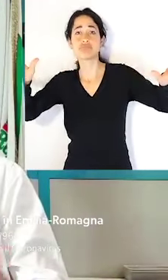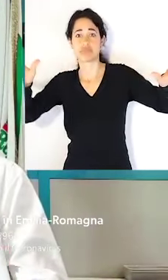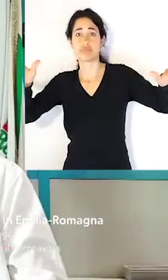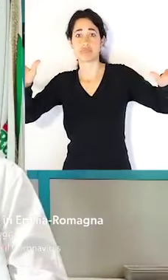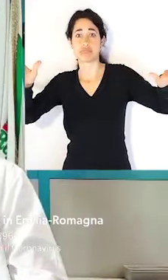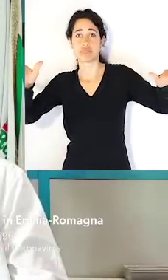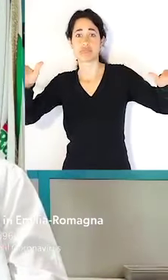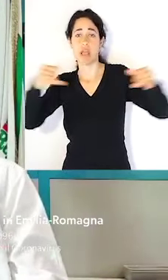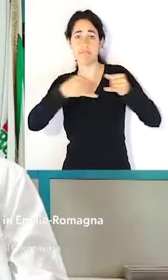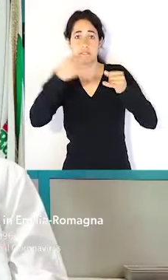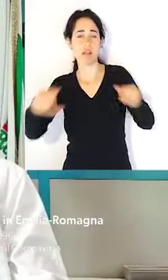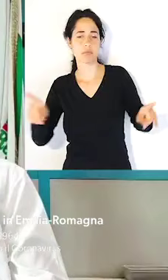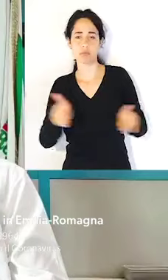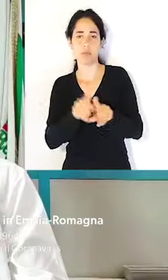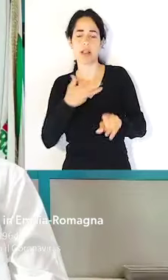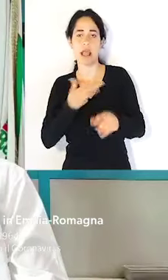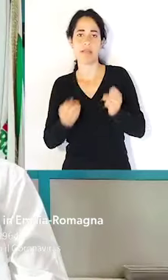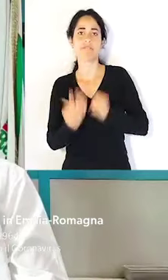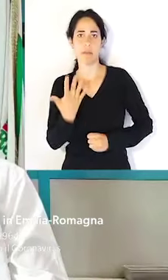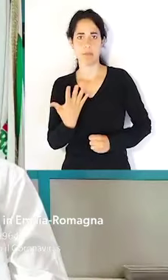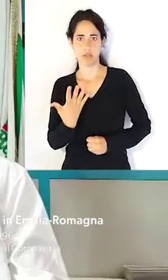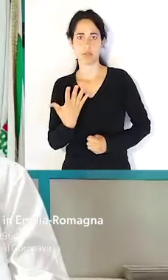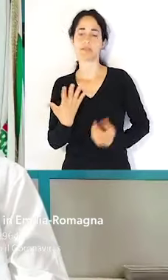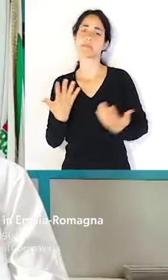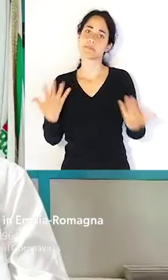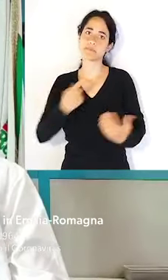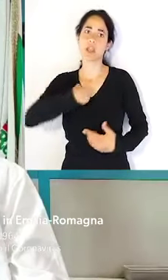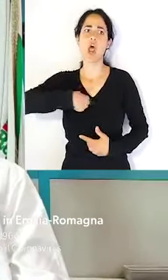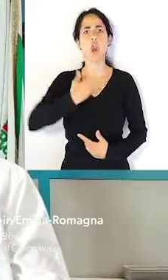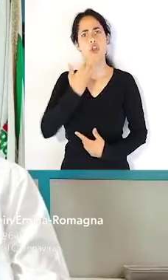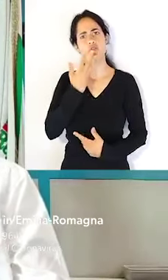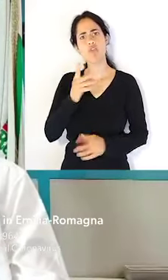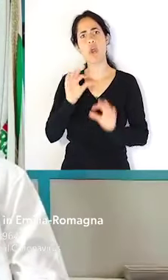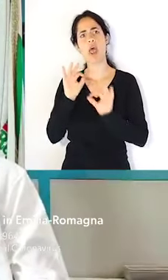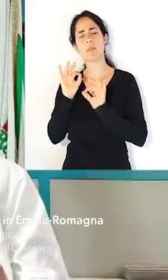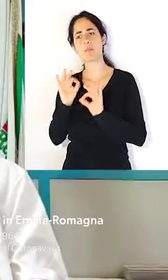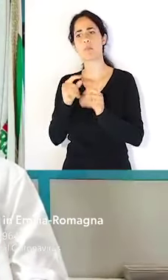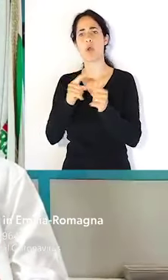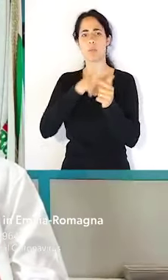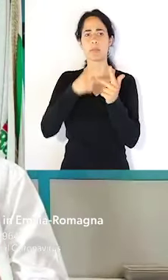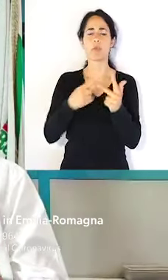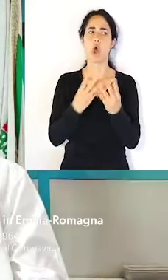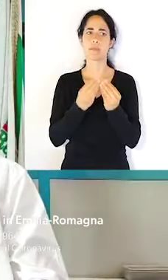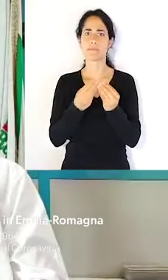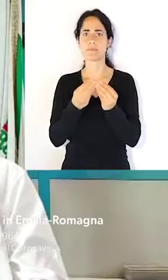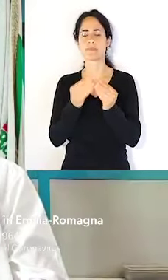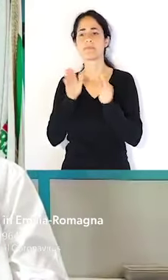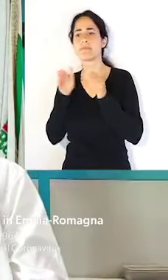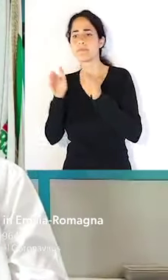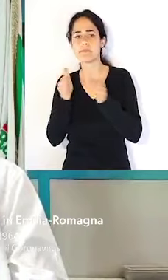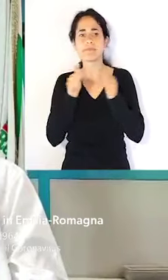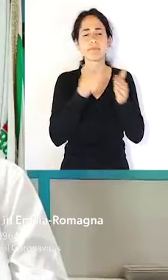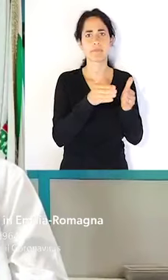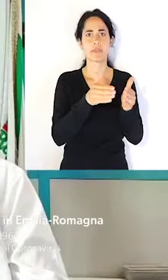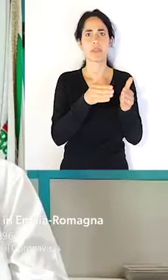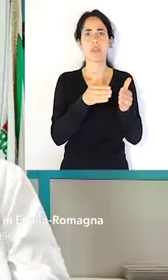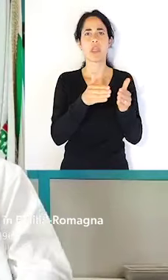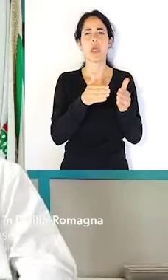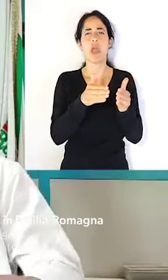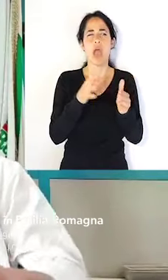quelli più importanti, quelli che vanno dai fattori prognostici, cioè la possibilità di cogliere al